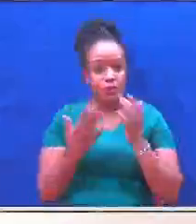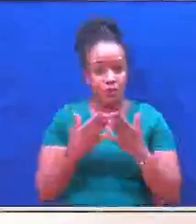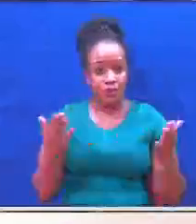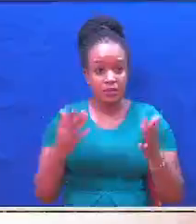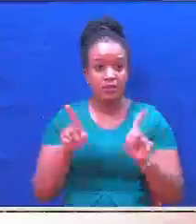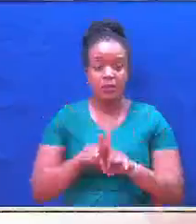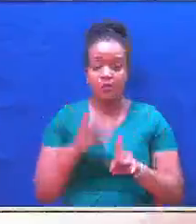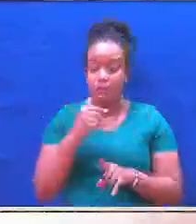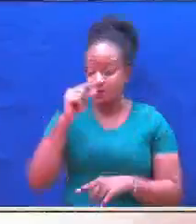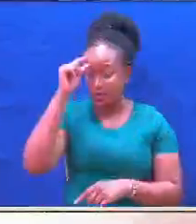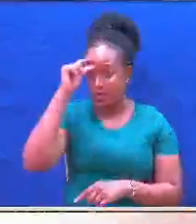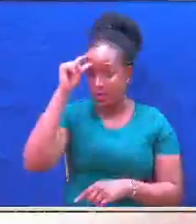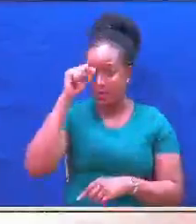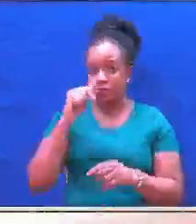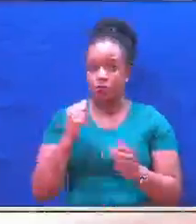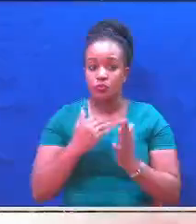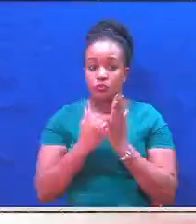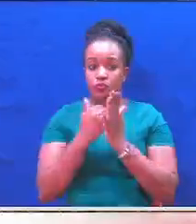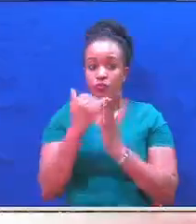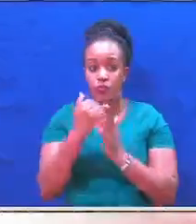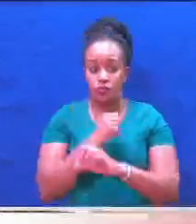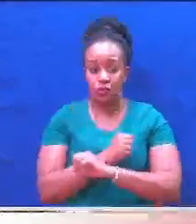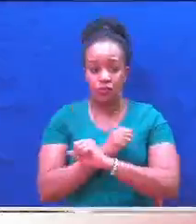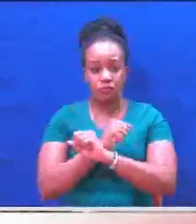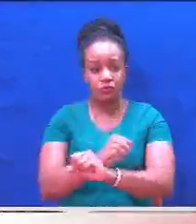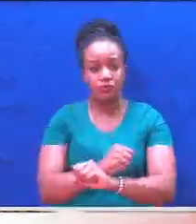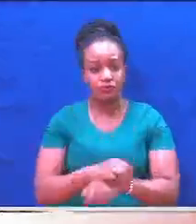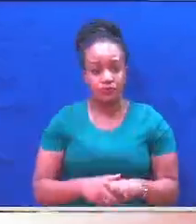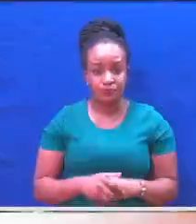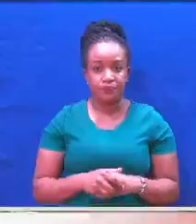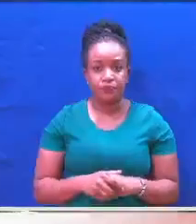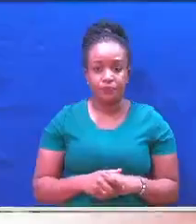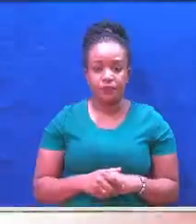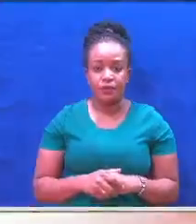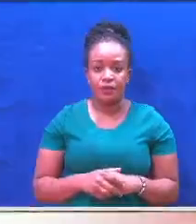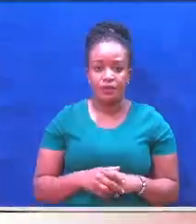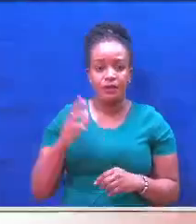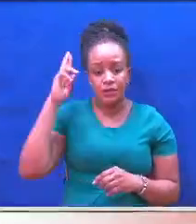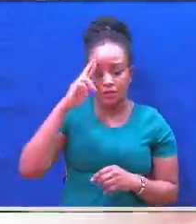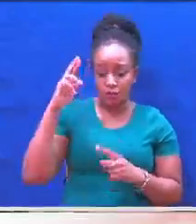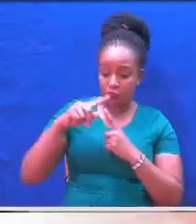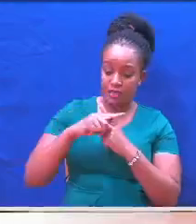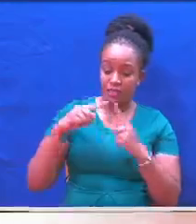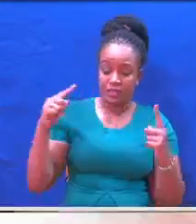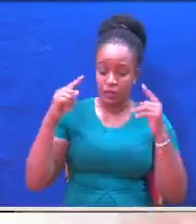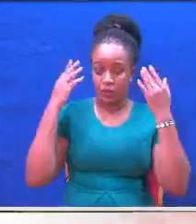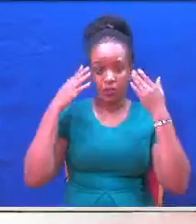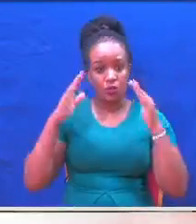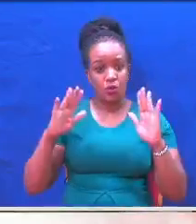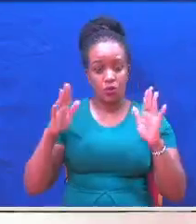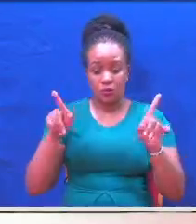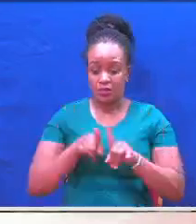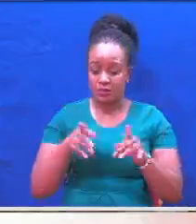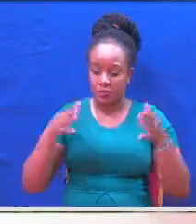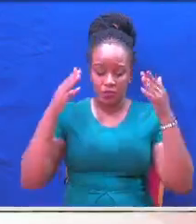serikali kuimarisha usalama eneo hili. Kiini cha mauaji yake ndio hatujajua mpaka wa sasa, lakini tunategemea